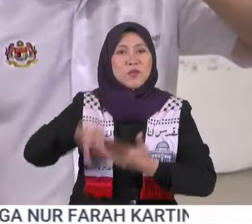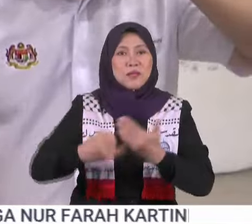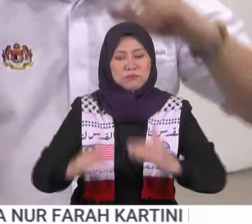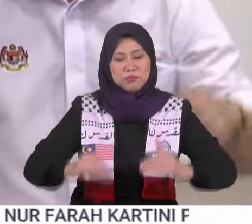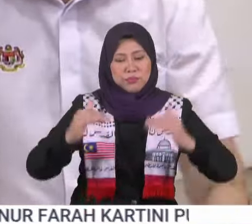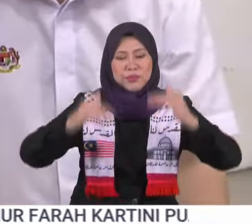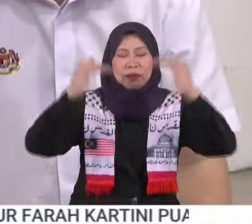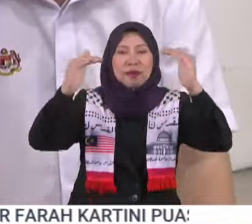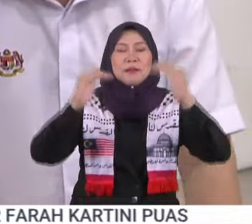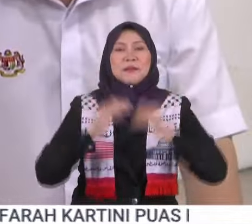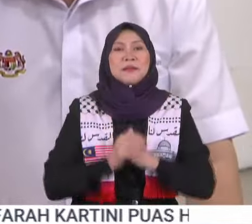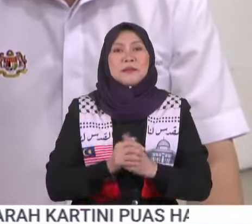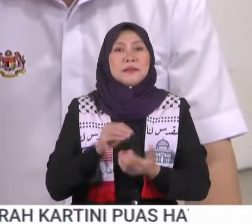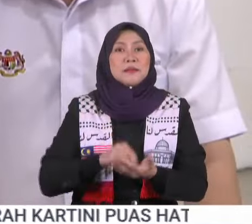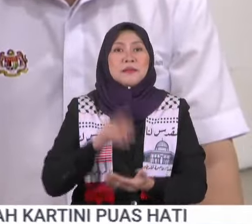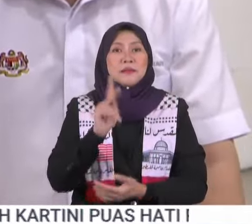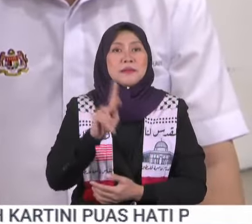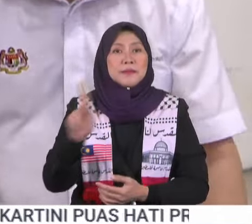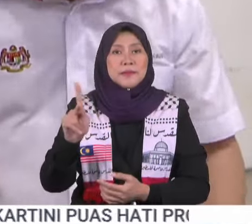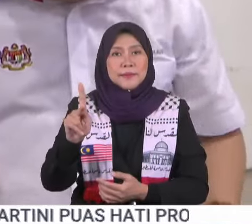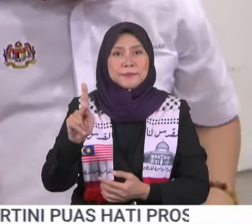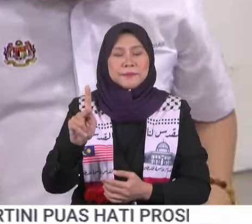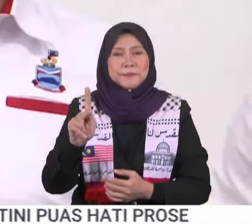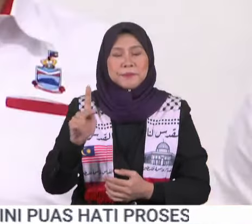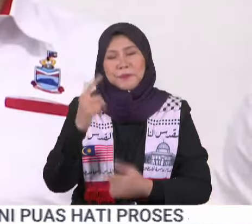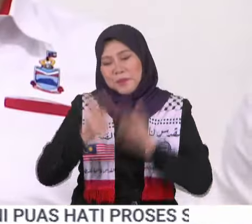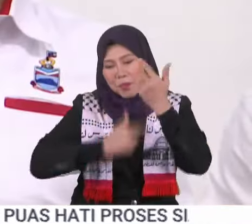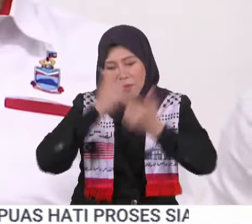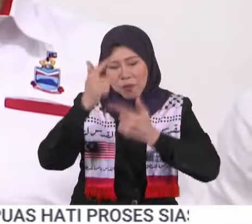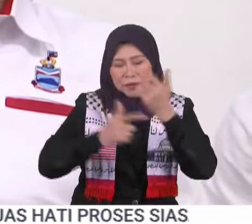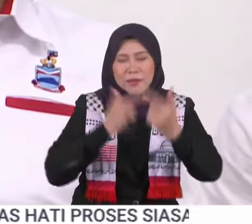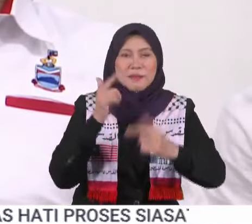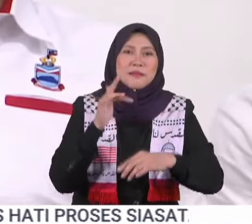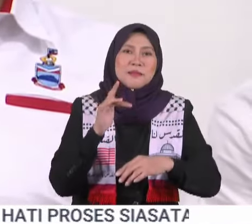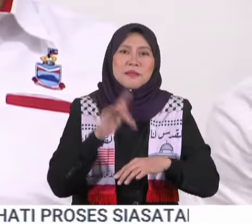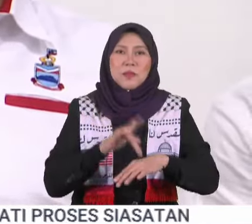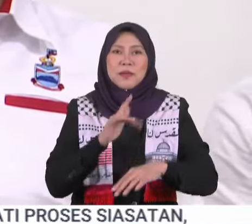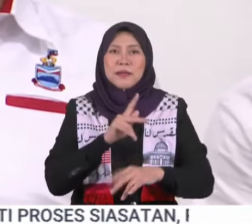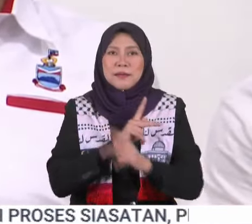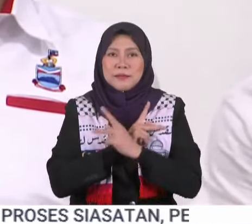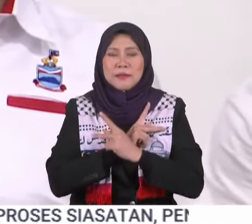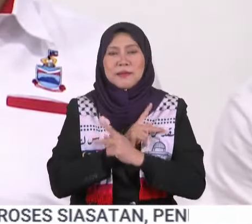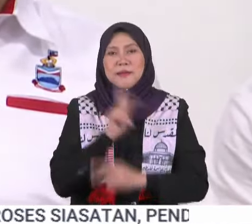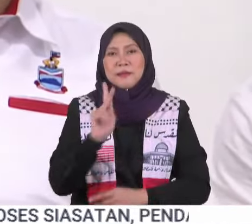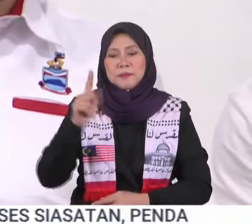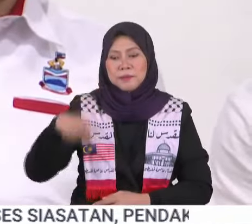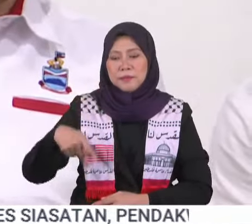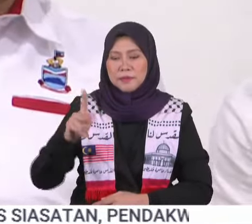taraf Dewan Sebaguna Luyang di Kota Kinabalu sempena siri lawatan Sentuhan Kasih KPKT.